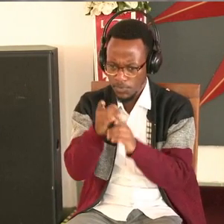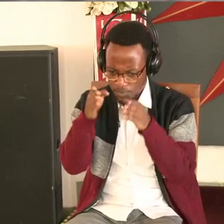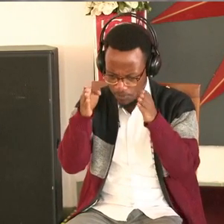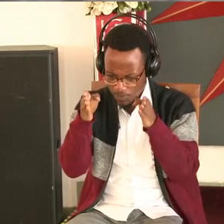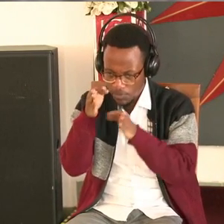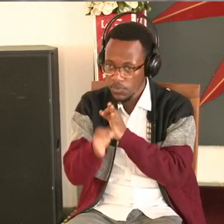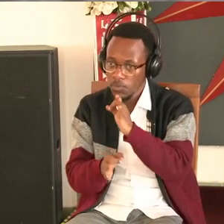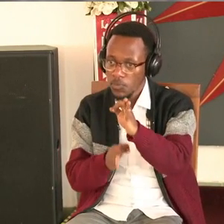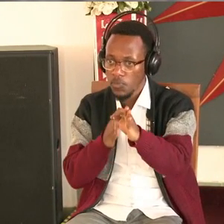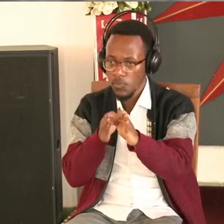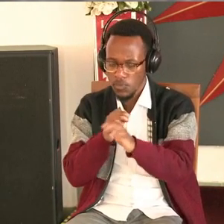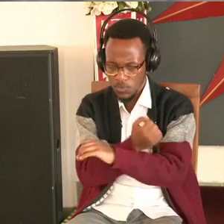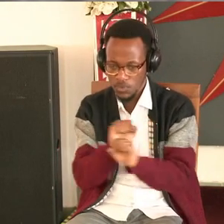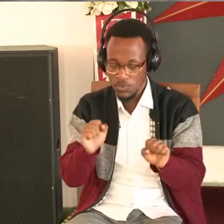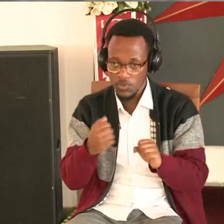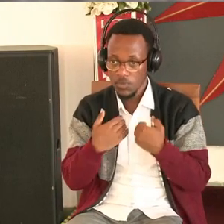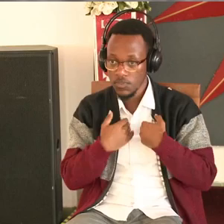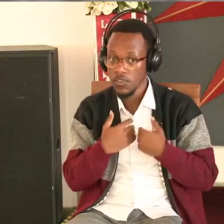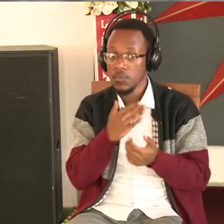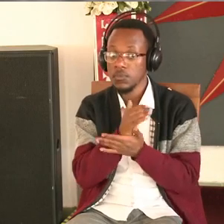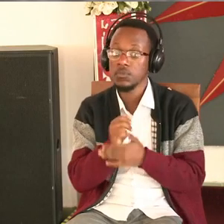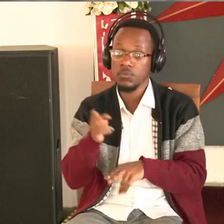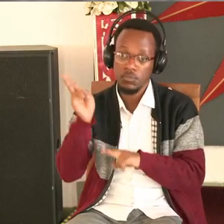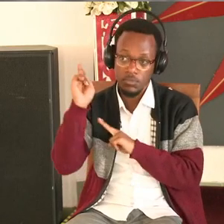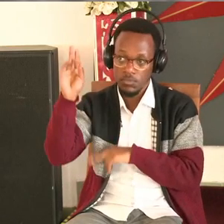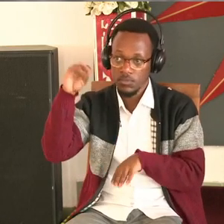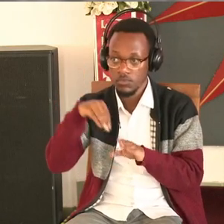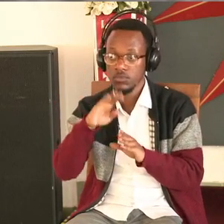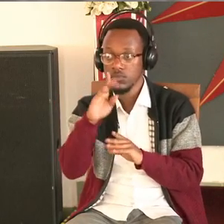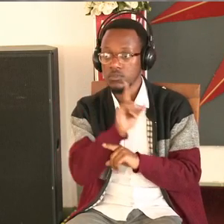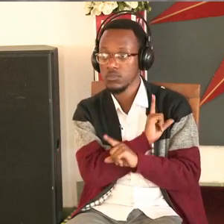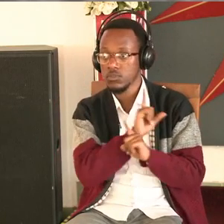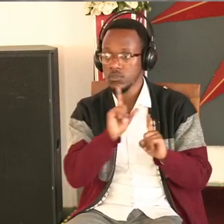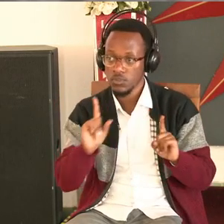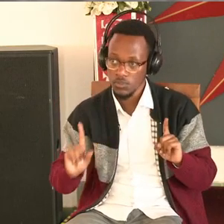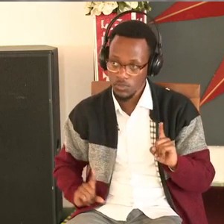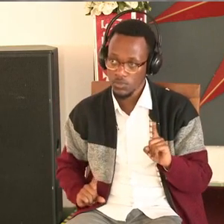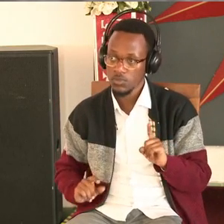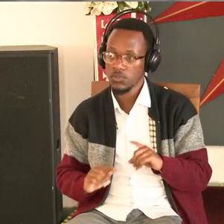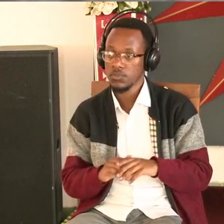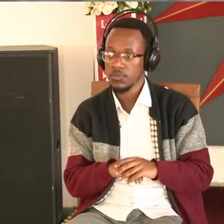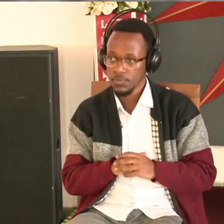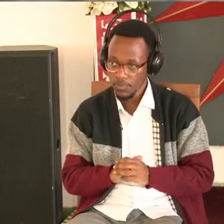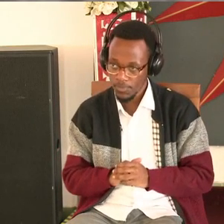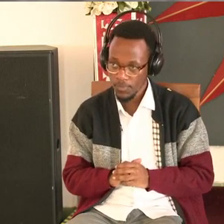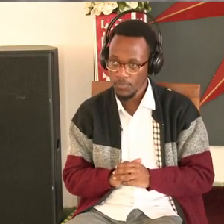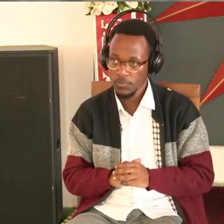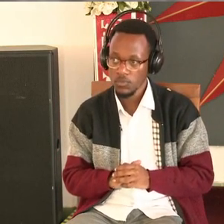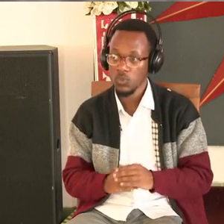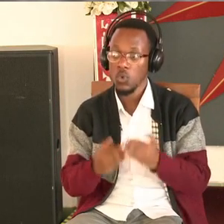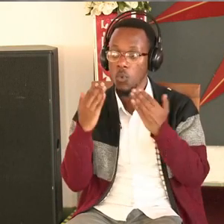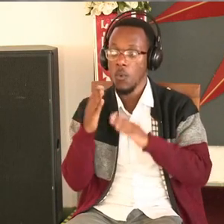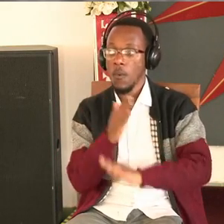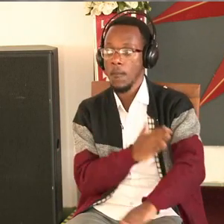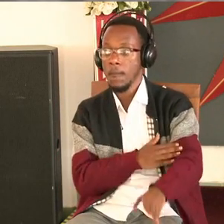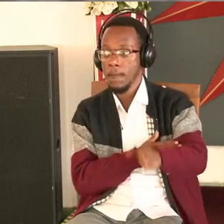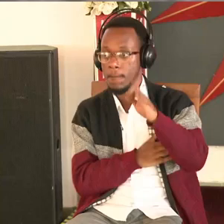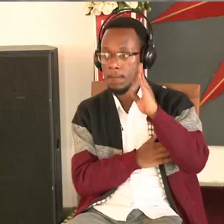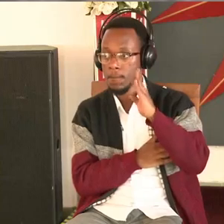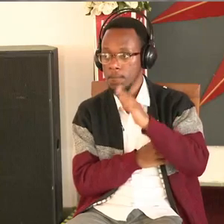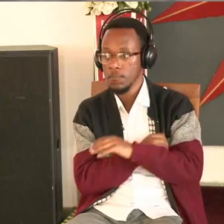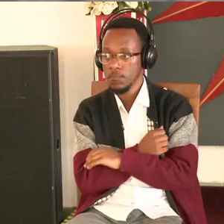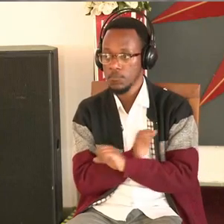gutunga nabinkize. Je m'attends à toi, uko ngutegereza Uwiteka. O Mana, Mana